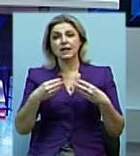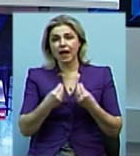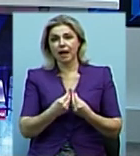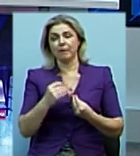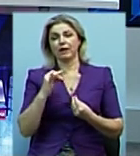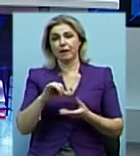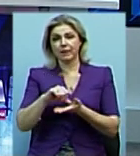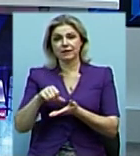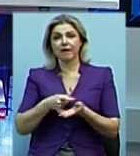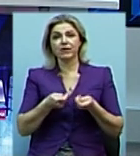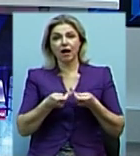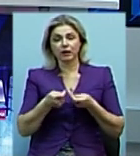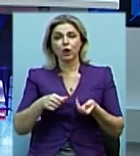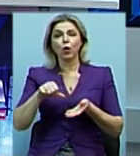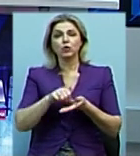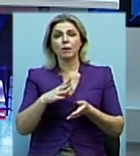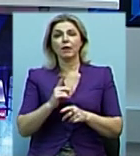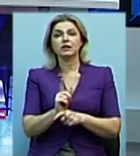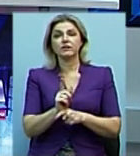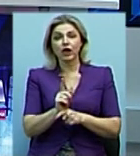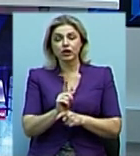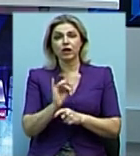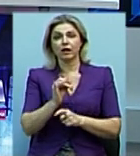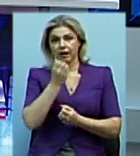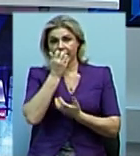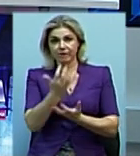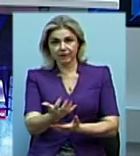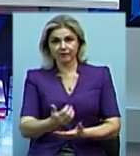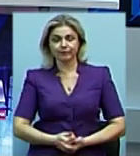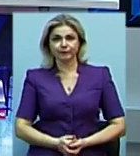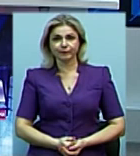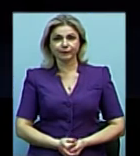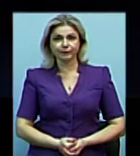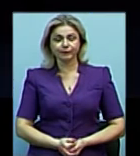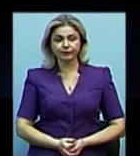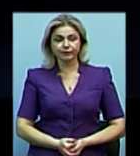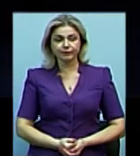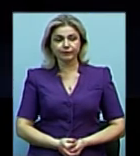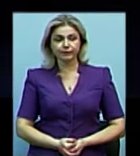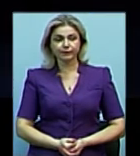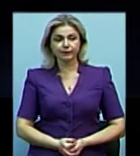містяни. Учасники заходу запалили свічки та поклали до меморіалу квіти.